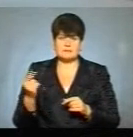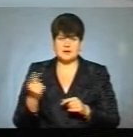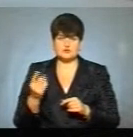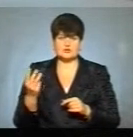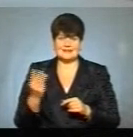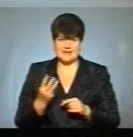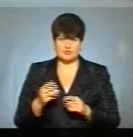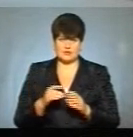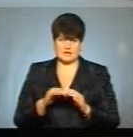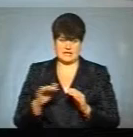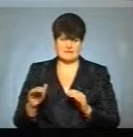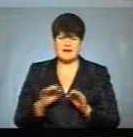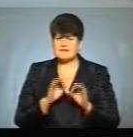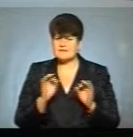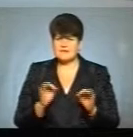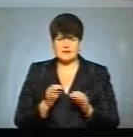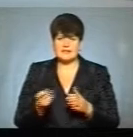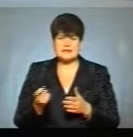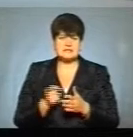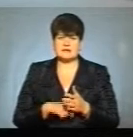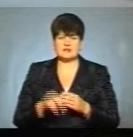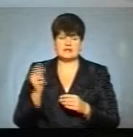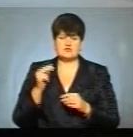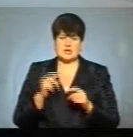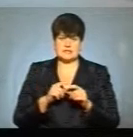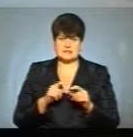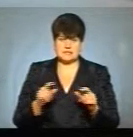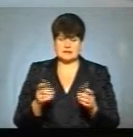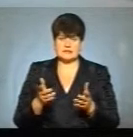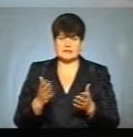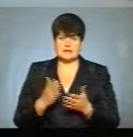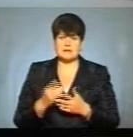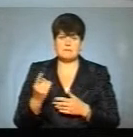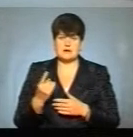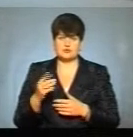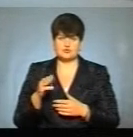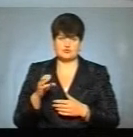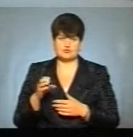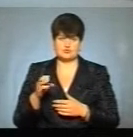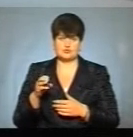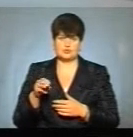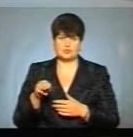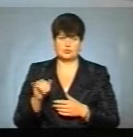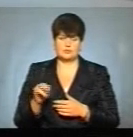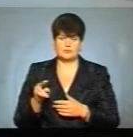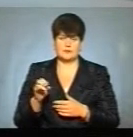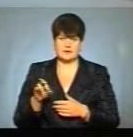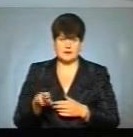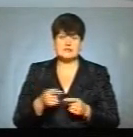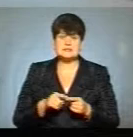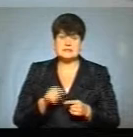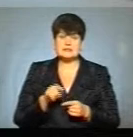1-3 рівня, але аж ніяк не закривати навчальні заклади, які є 1 ступеня. Це те, що мало би